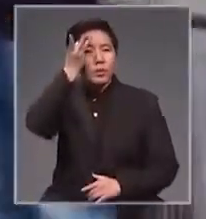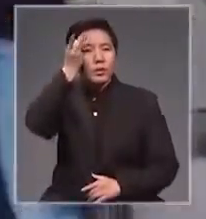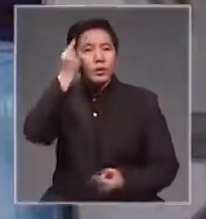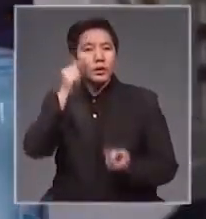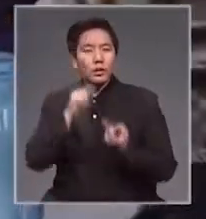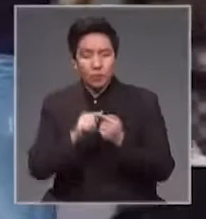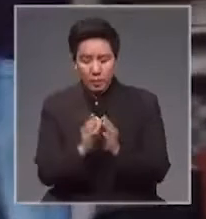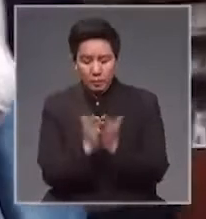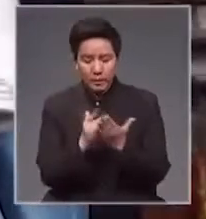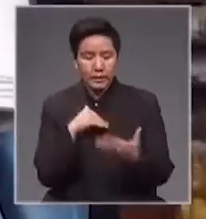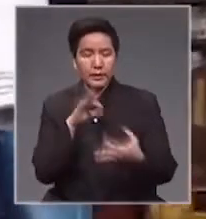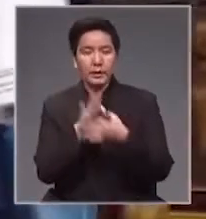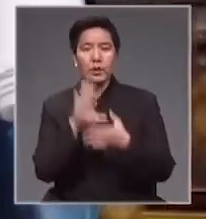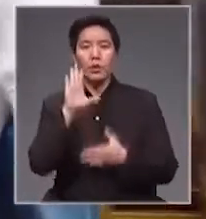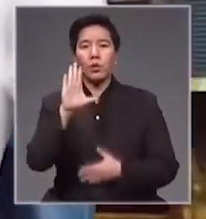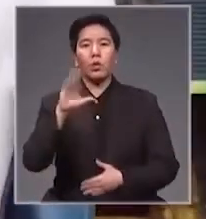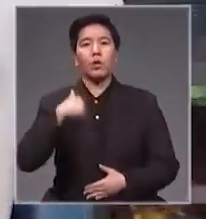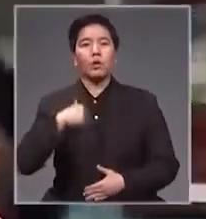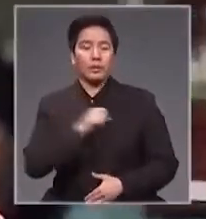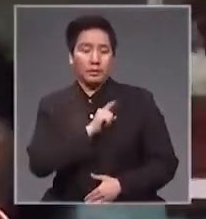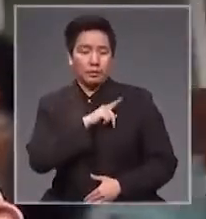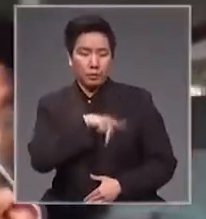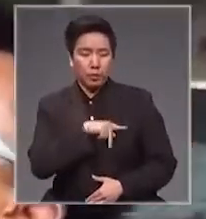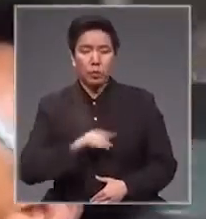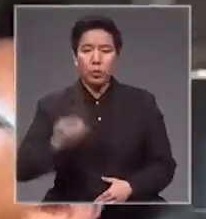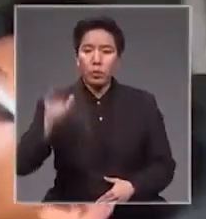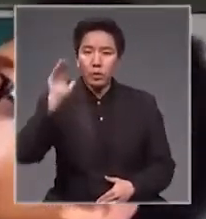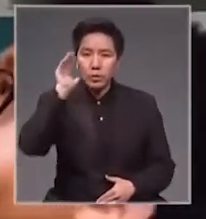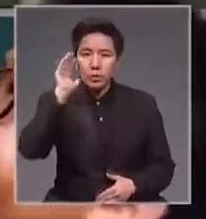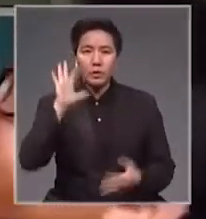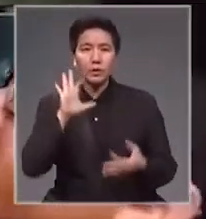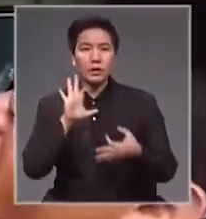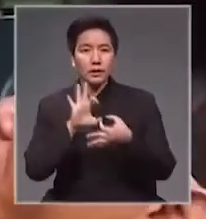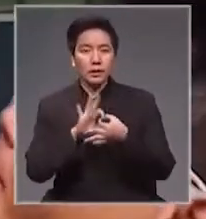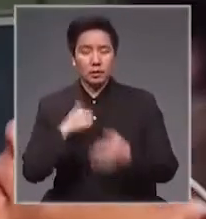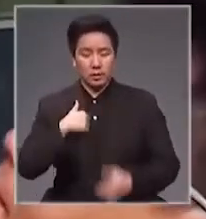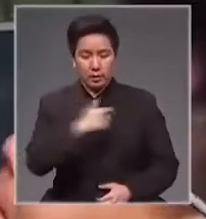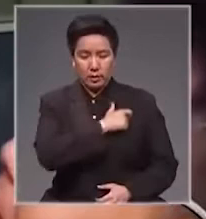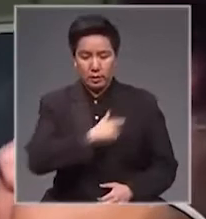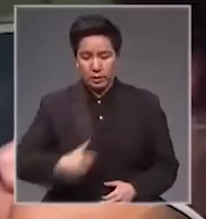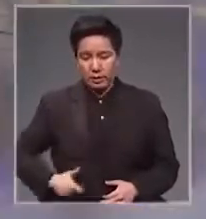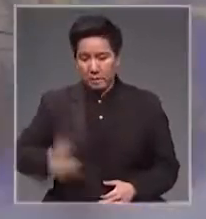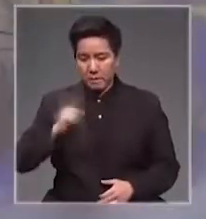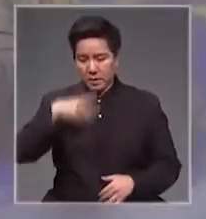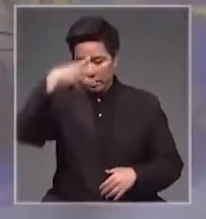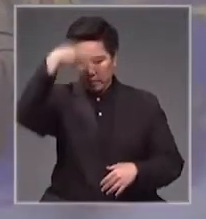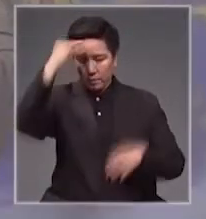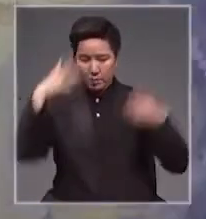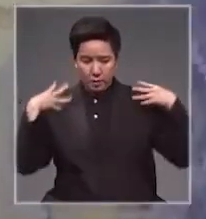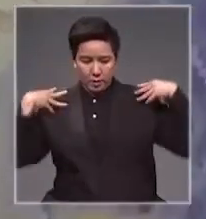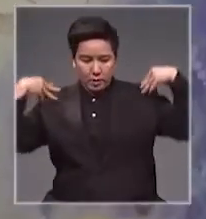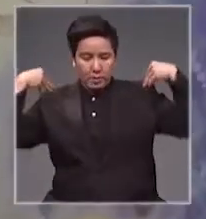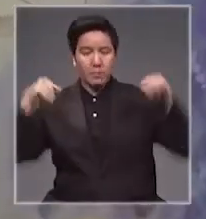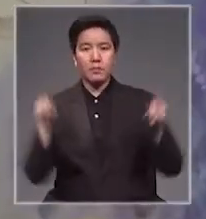ามคัมภีร์พุทธศาสนาและคติความเชื่อเรื่องพระมหากษัตริย์ในสถานะสมมุติเทพตามระบอบเทวนิยม